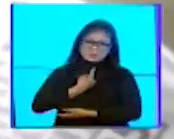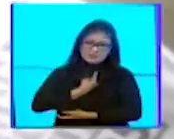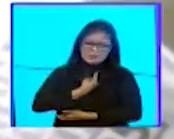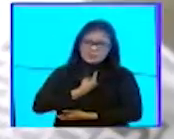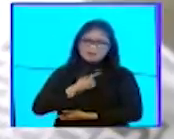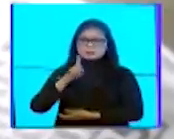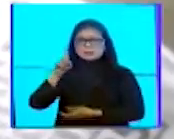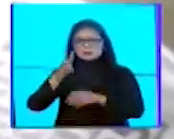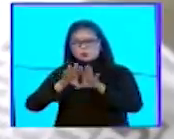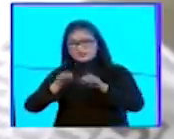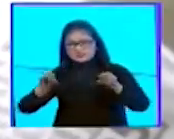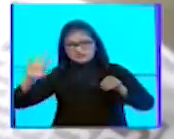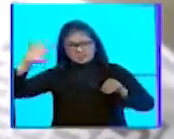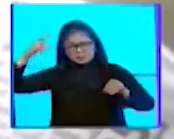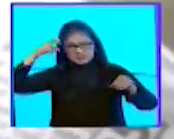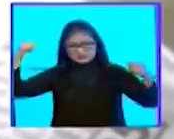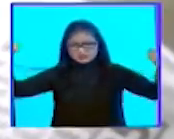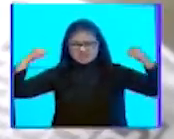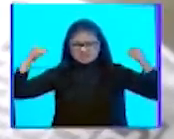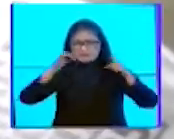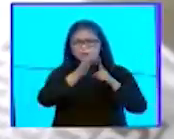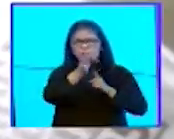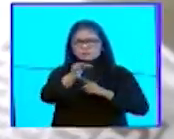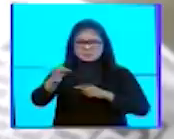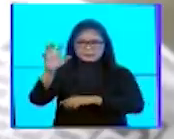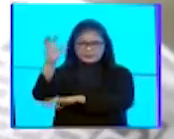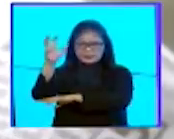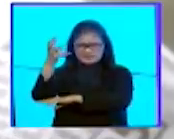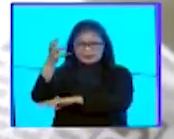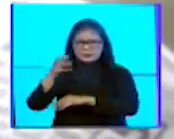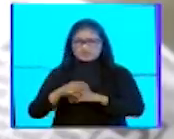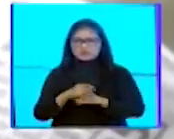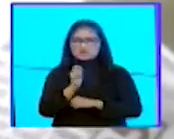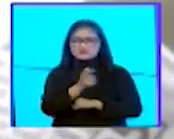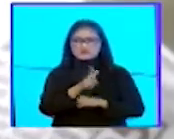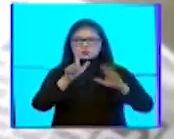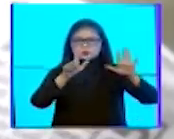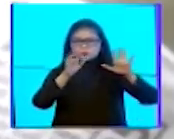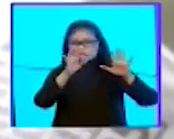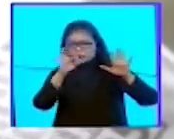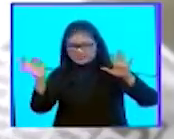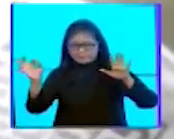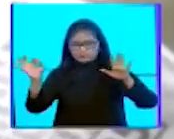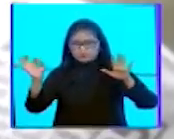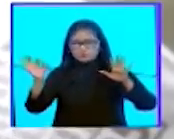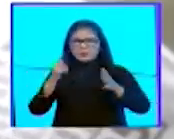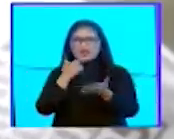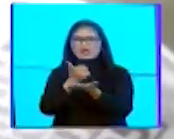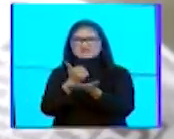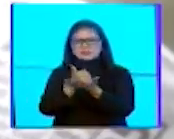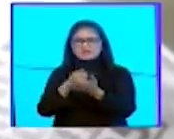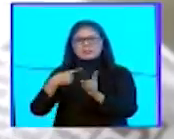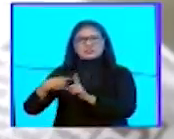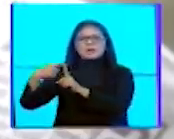Dinas Kesehatan Provinsi Banten. Harga masker Rp70.000 per buah di markup menjadi